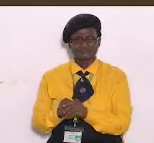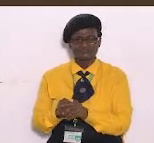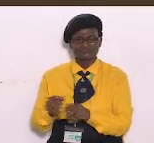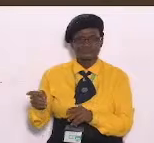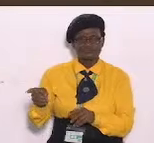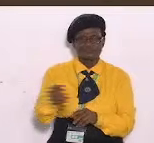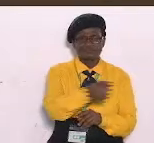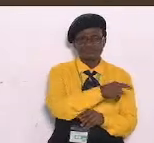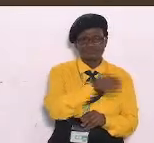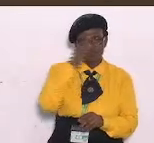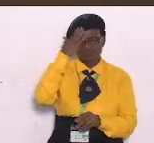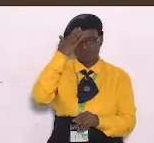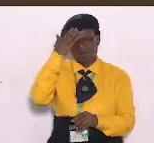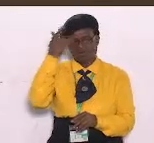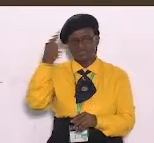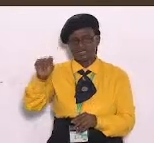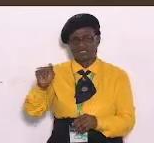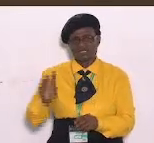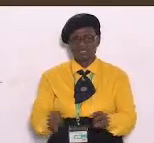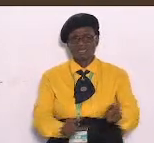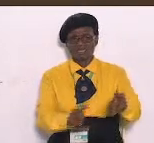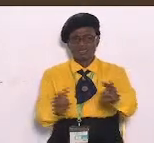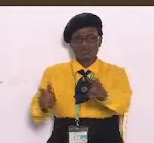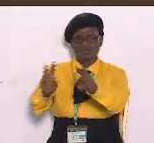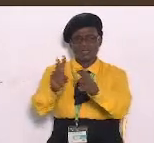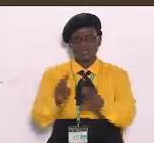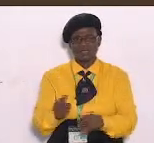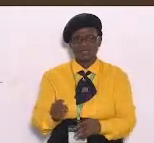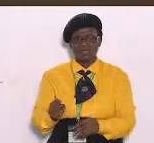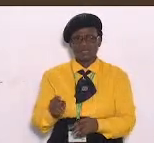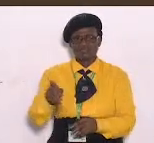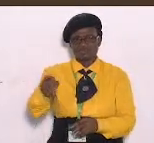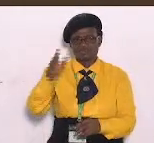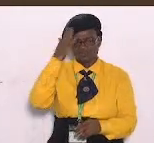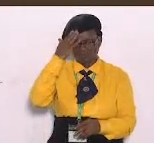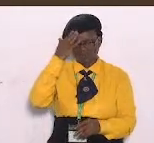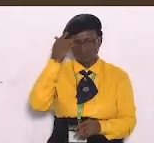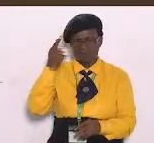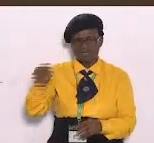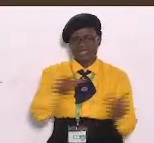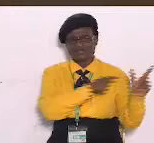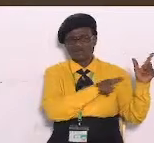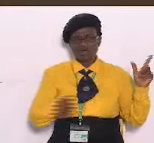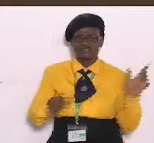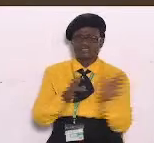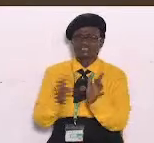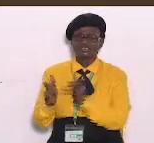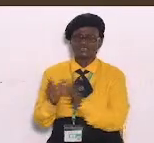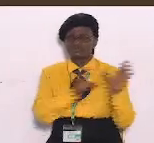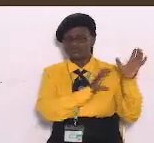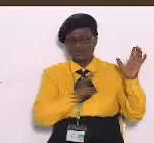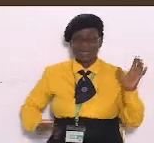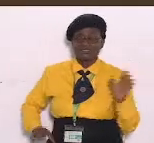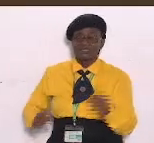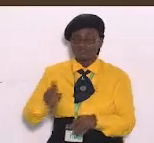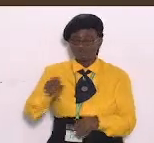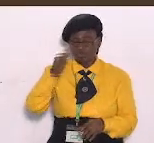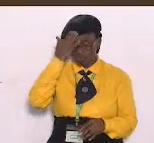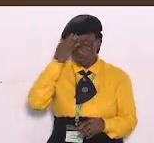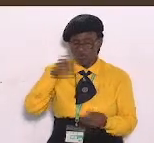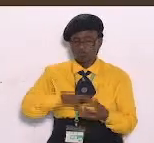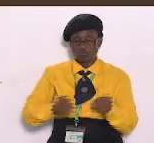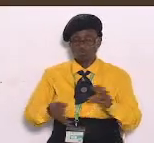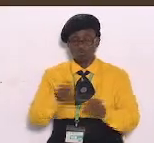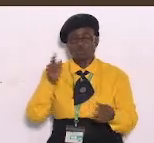miséricorde vous connaissez la voix vous connaissez le Seigneur jésuschist